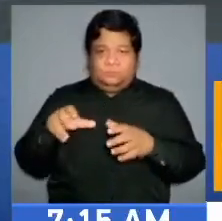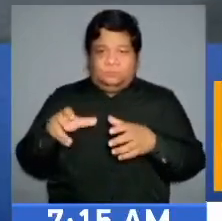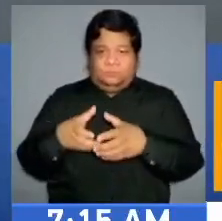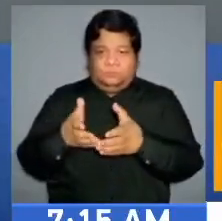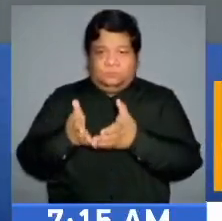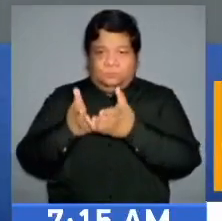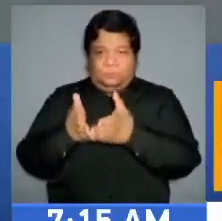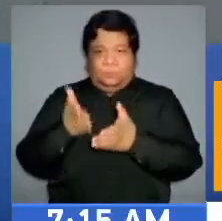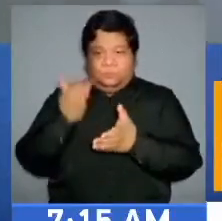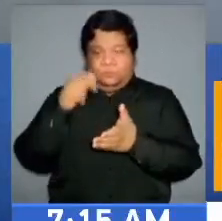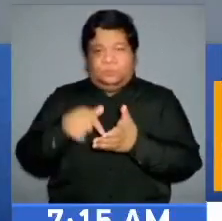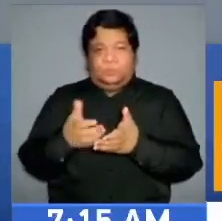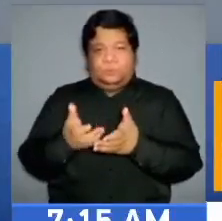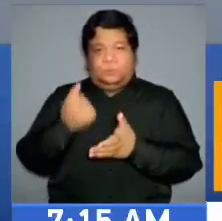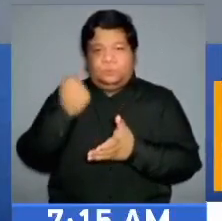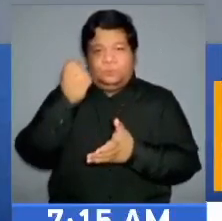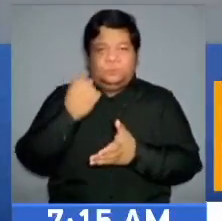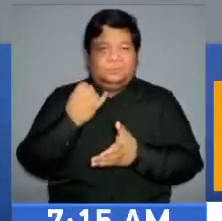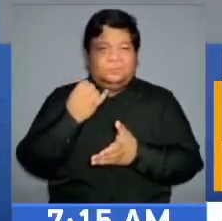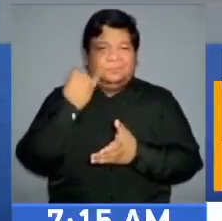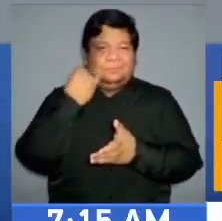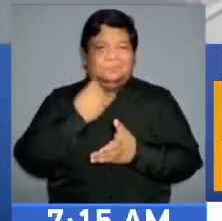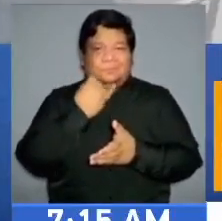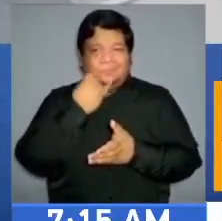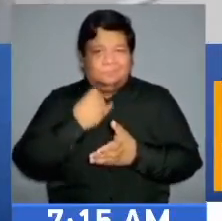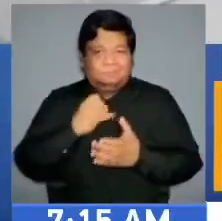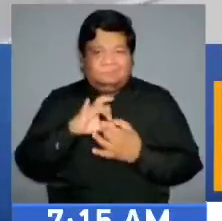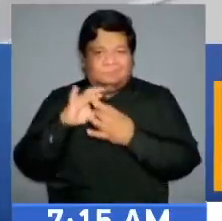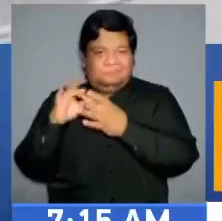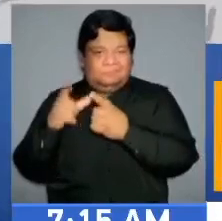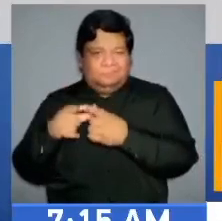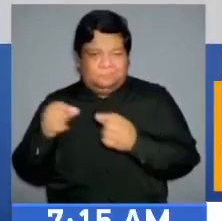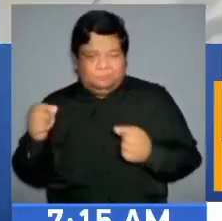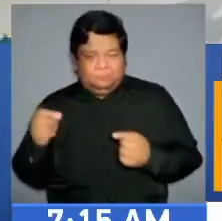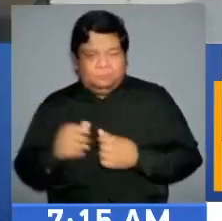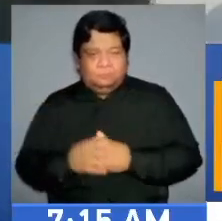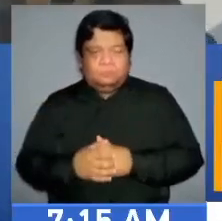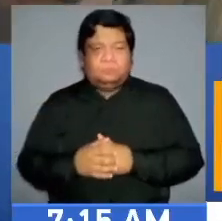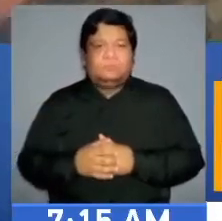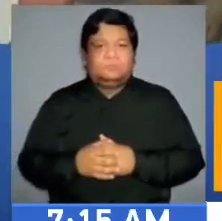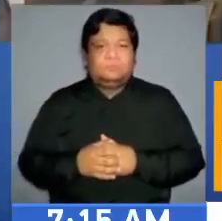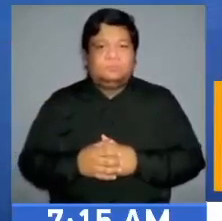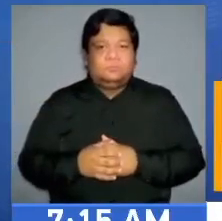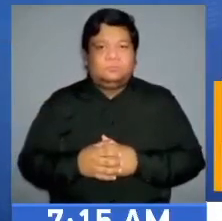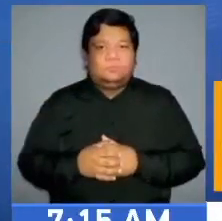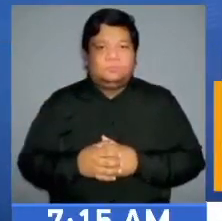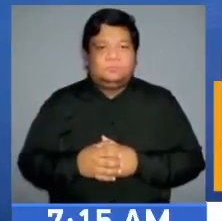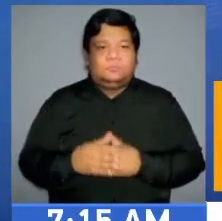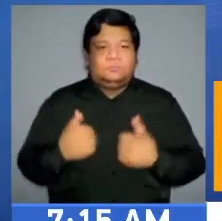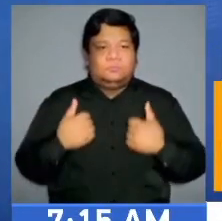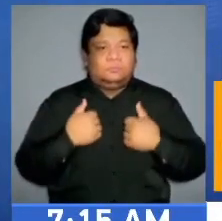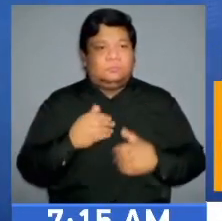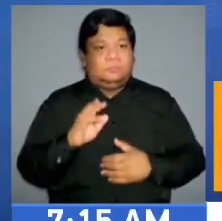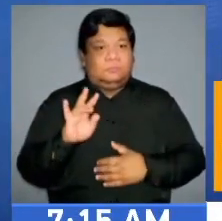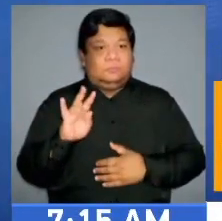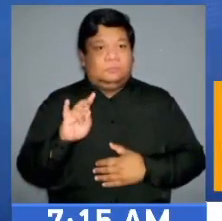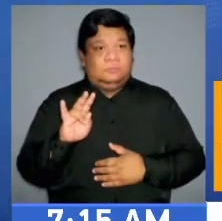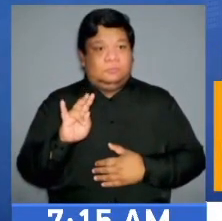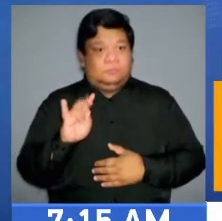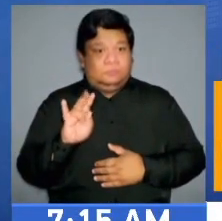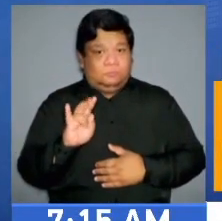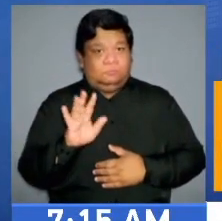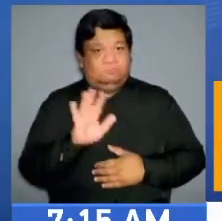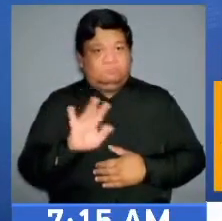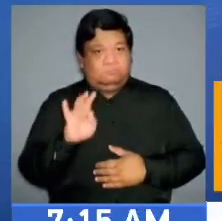company. So ito po, may 17. At may mga natanggap ba kayong update kung ano ang lagay nitong 17